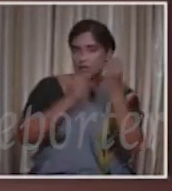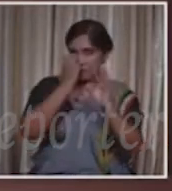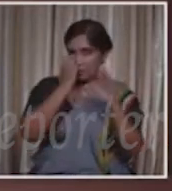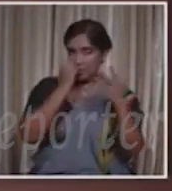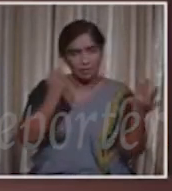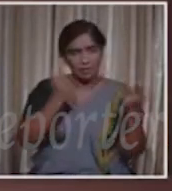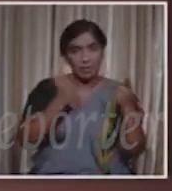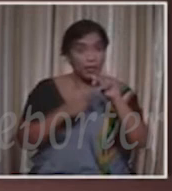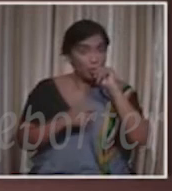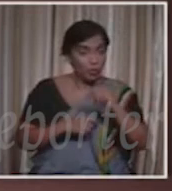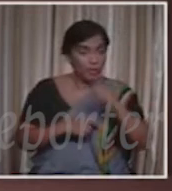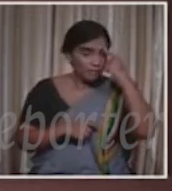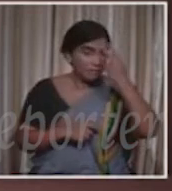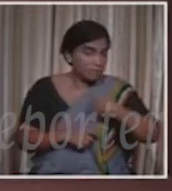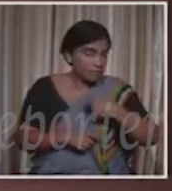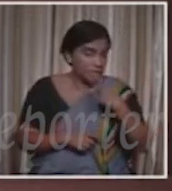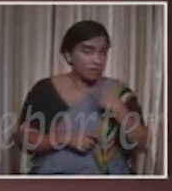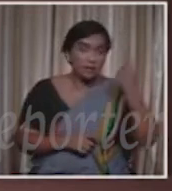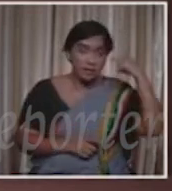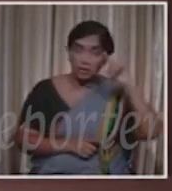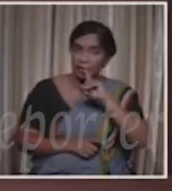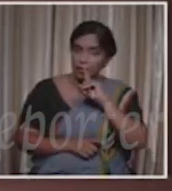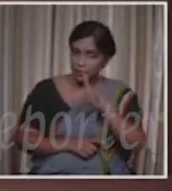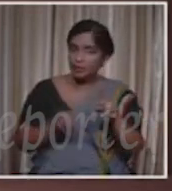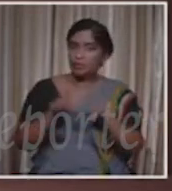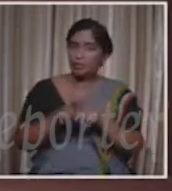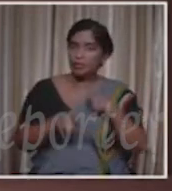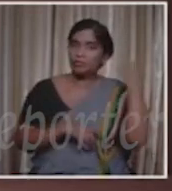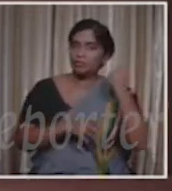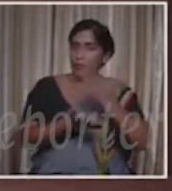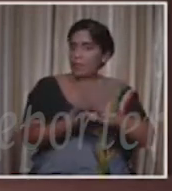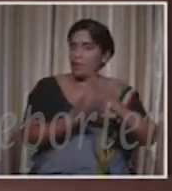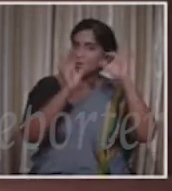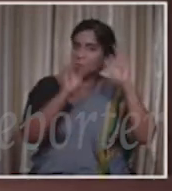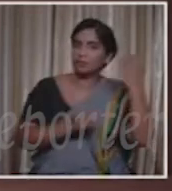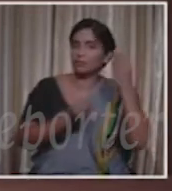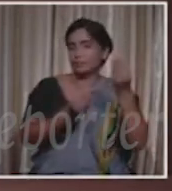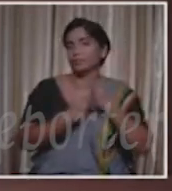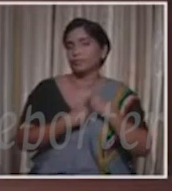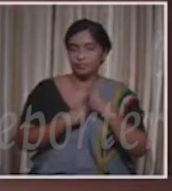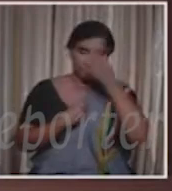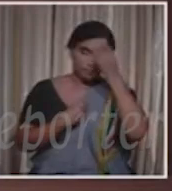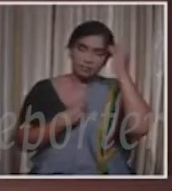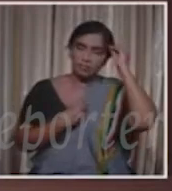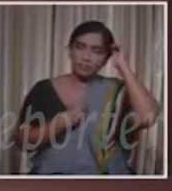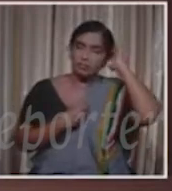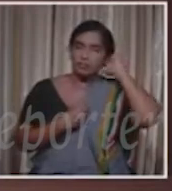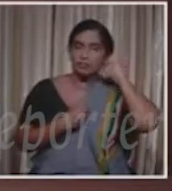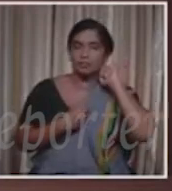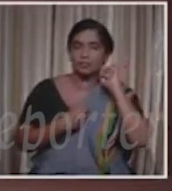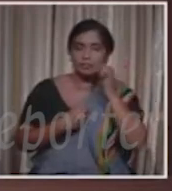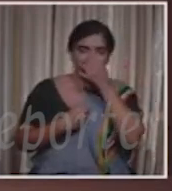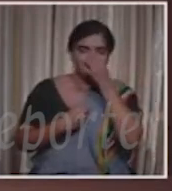දීවි. එසේ නැතු ඔබතුමා අවංකව නම් ඊයේ කරන ලද ප්‍රකාශය මට මගේ කතාව කරන්න අවස්ථාව ලබා දීවි.